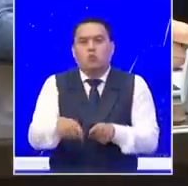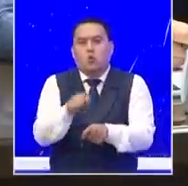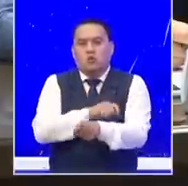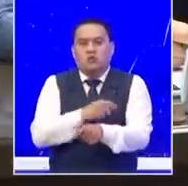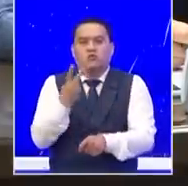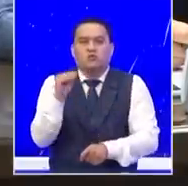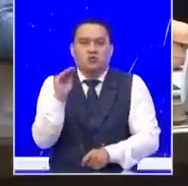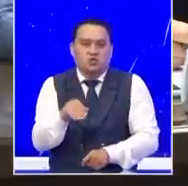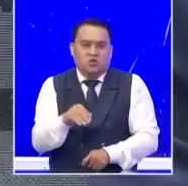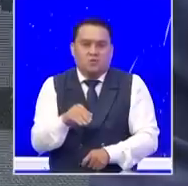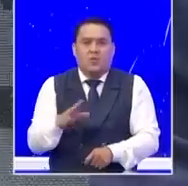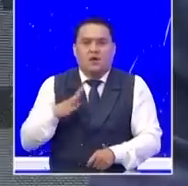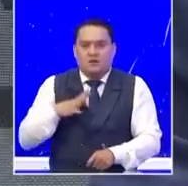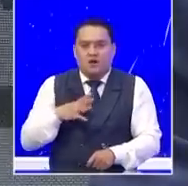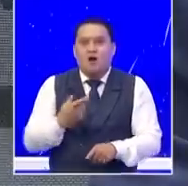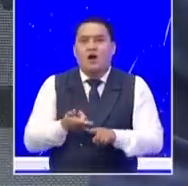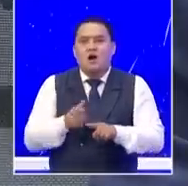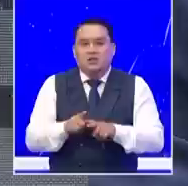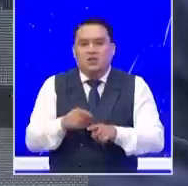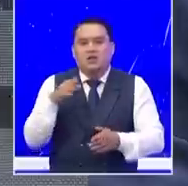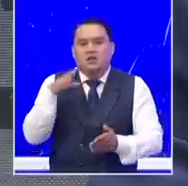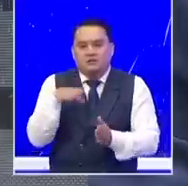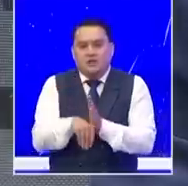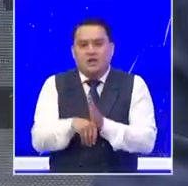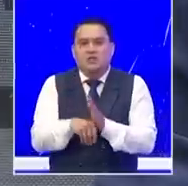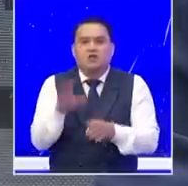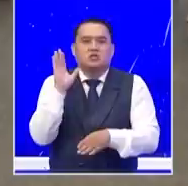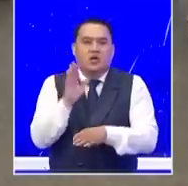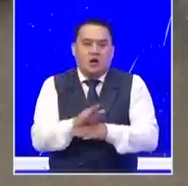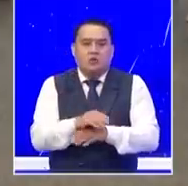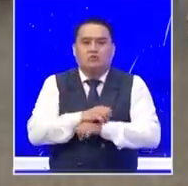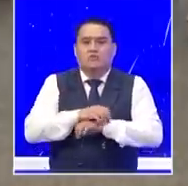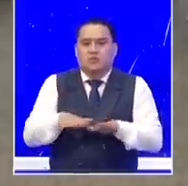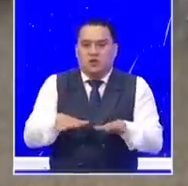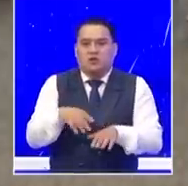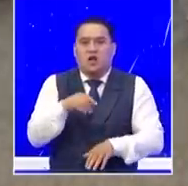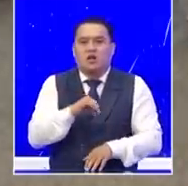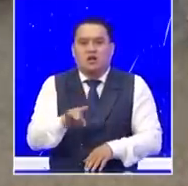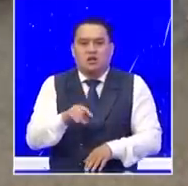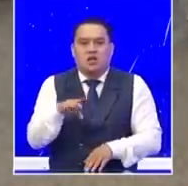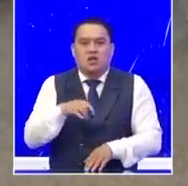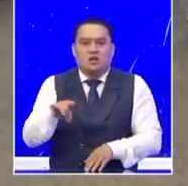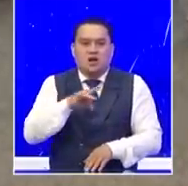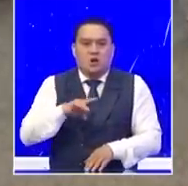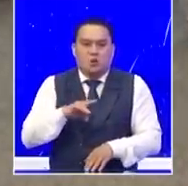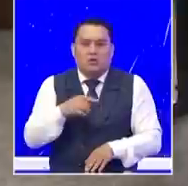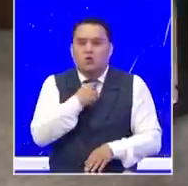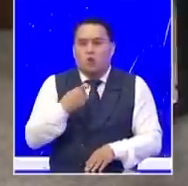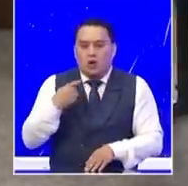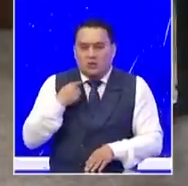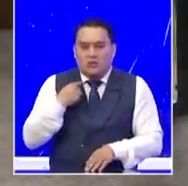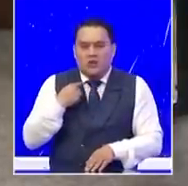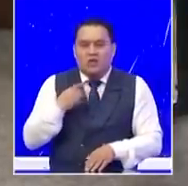не более 2000 квадратных метров. Однако действие постановления не распространяется на Талгарский, Кигенский районы и областной